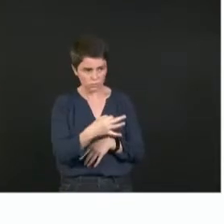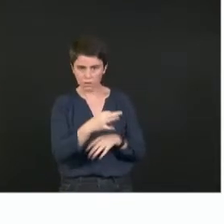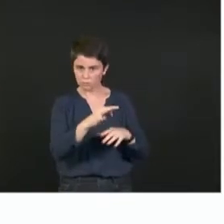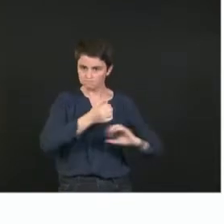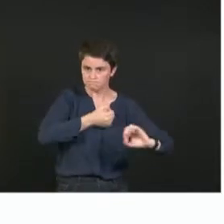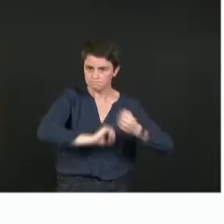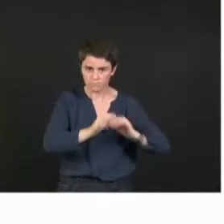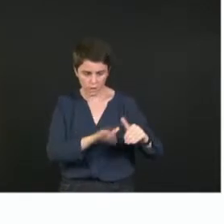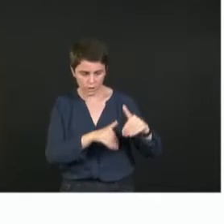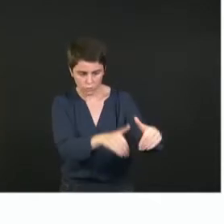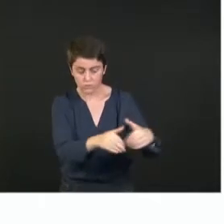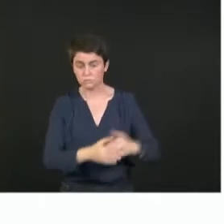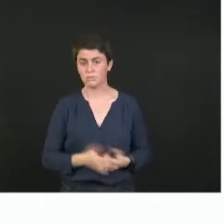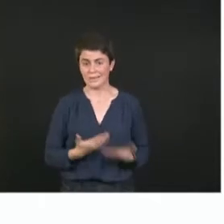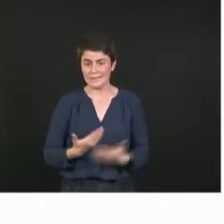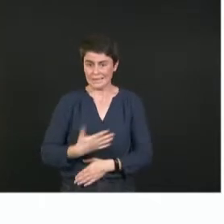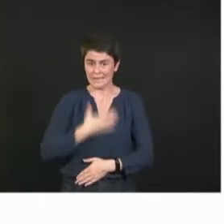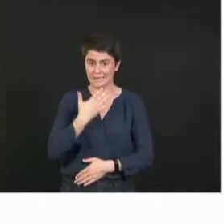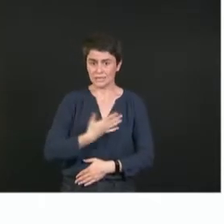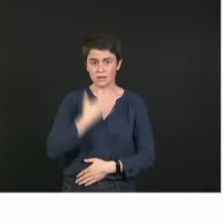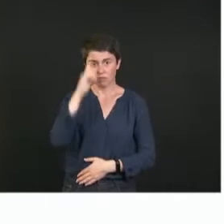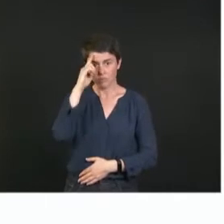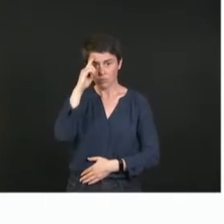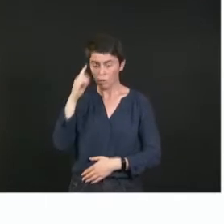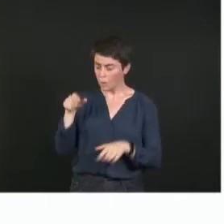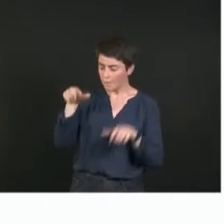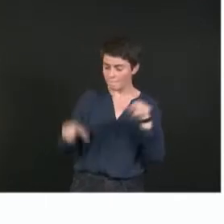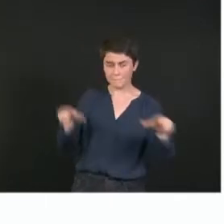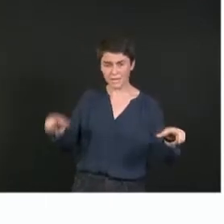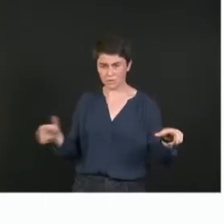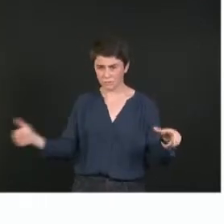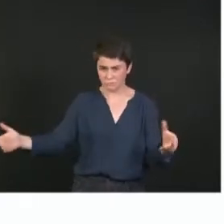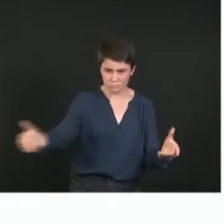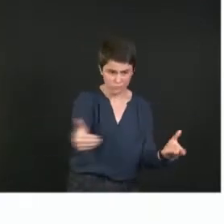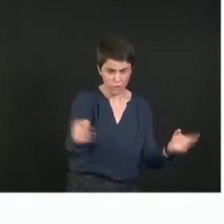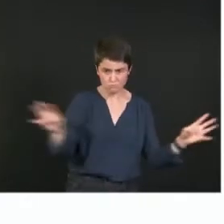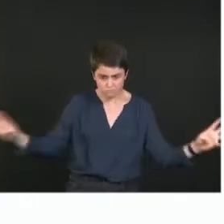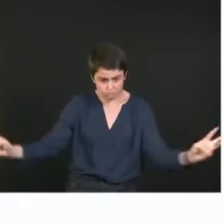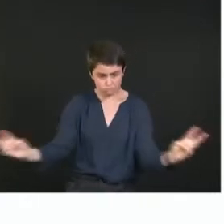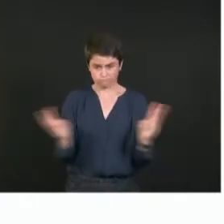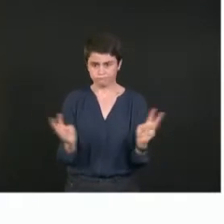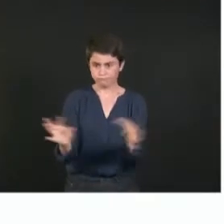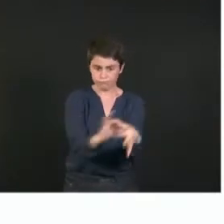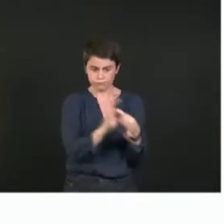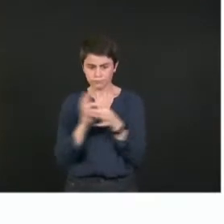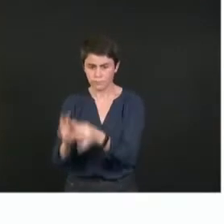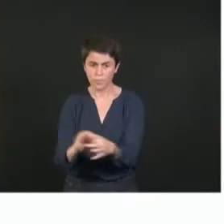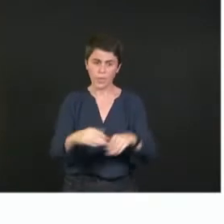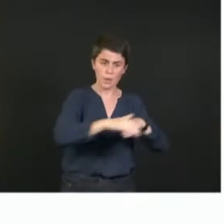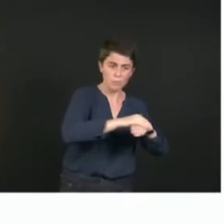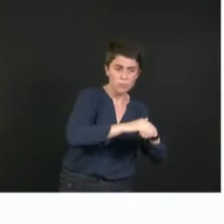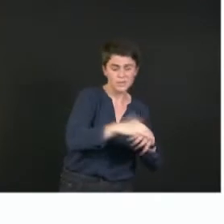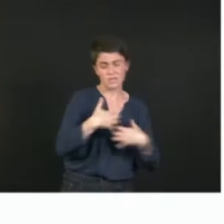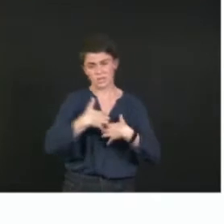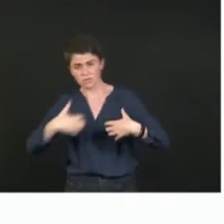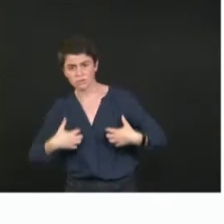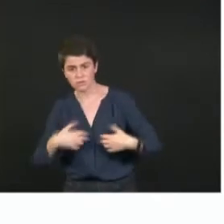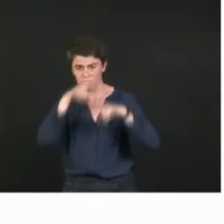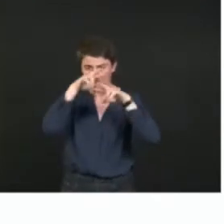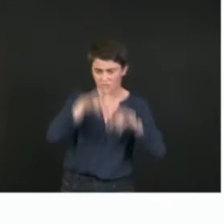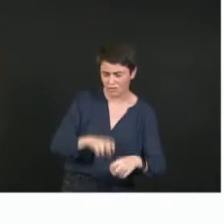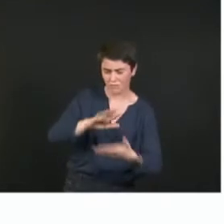que ça permet de rassembler en fait toutes les parties prenantes, à la fois politiques mais aussi professionnelles, des chercheurs, des scientifiques, des